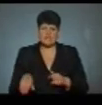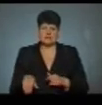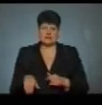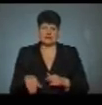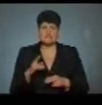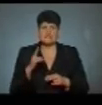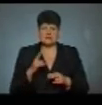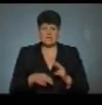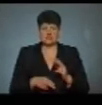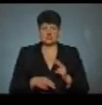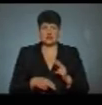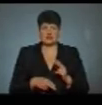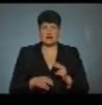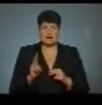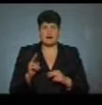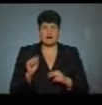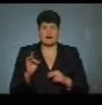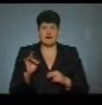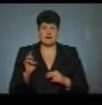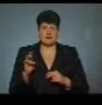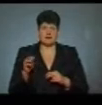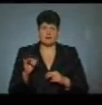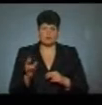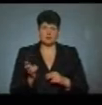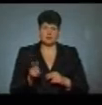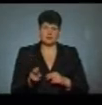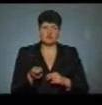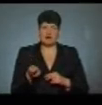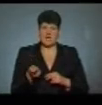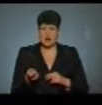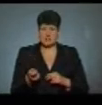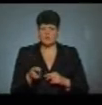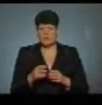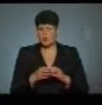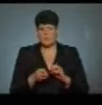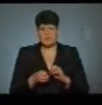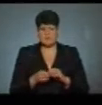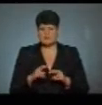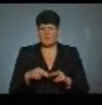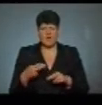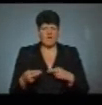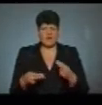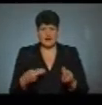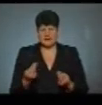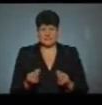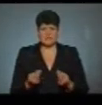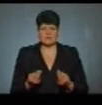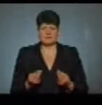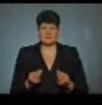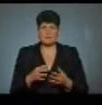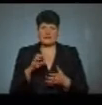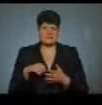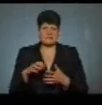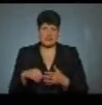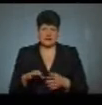після закінчення вже нашого карантину звертатись в касу, і тоді проблем з поверненням всіх коштів без жодних